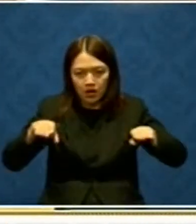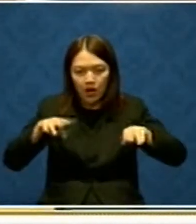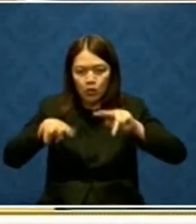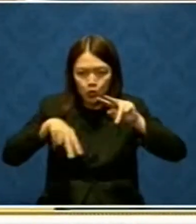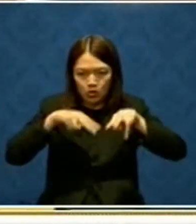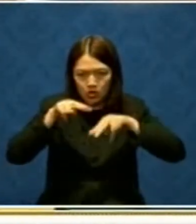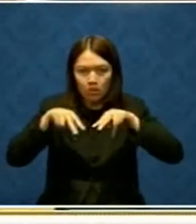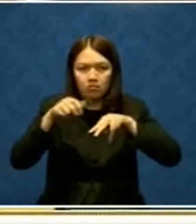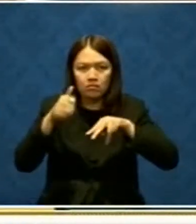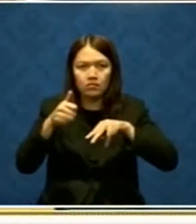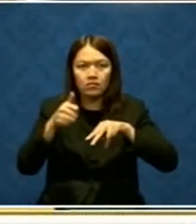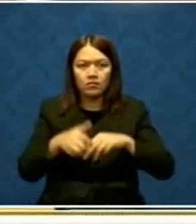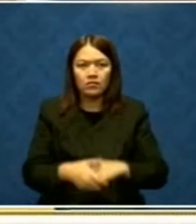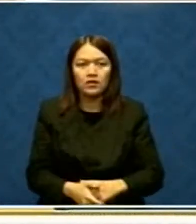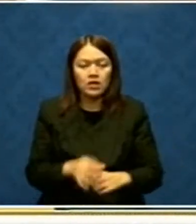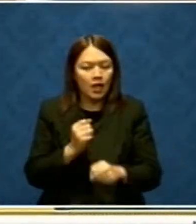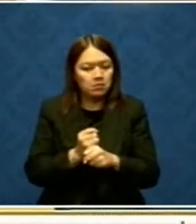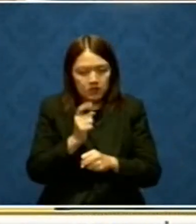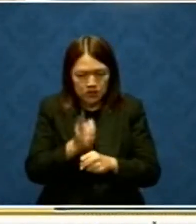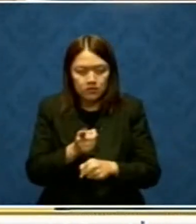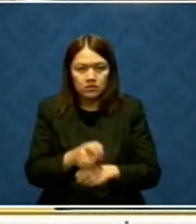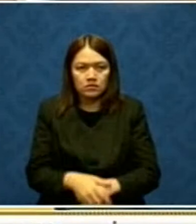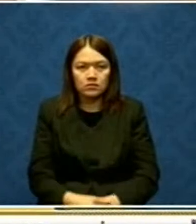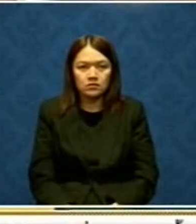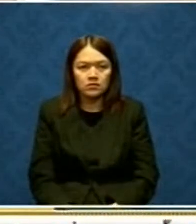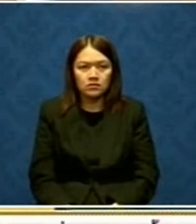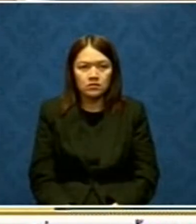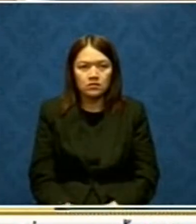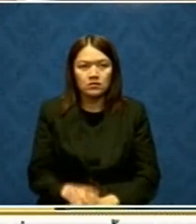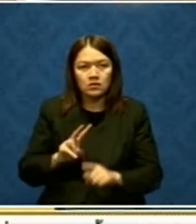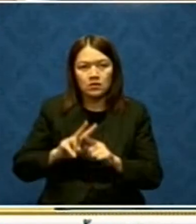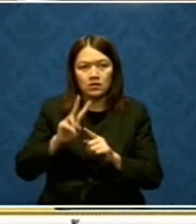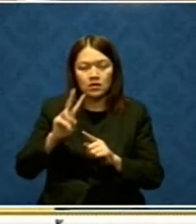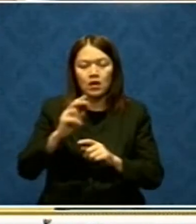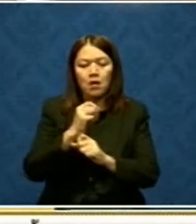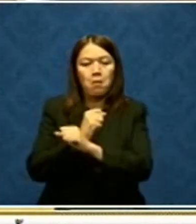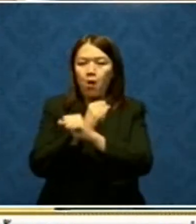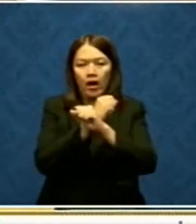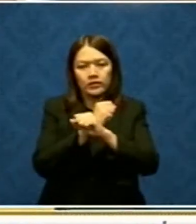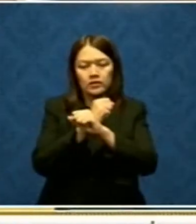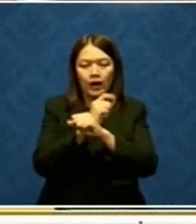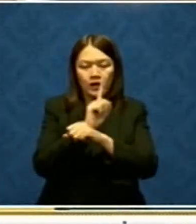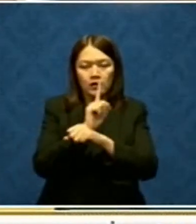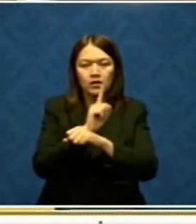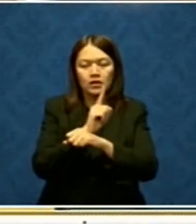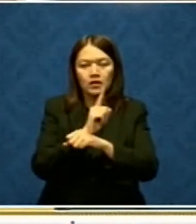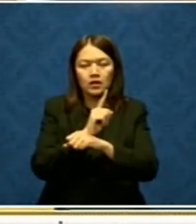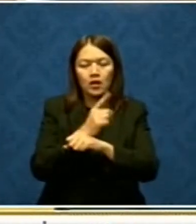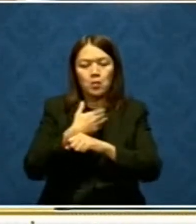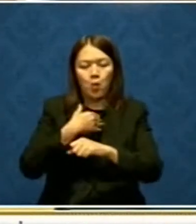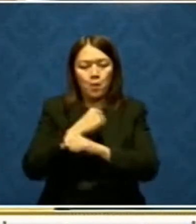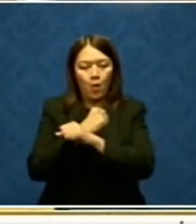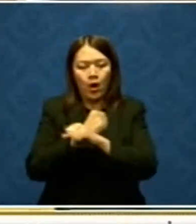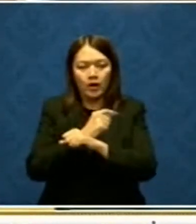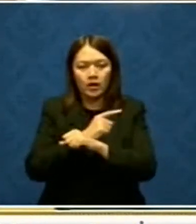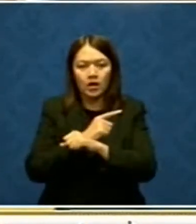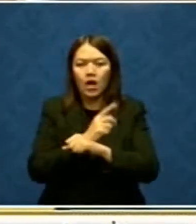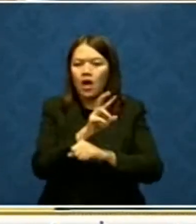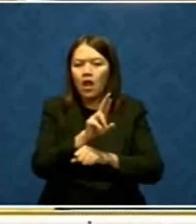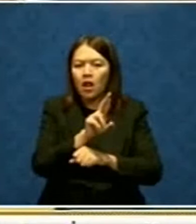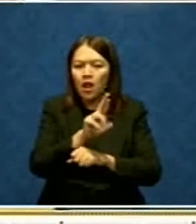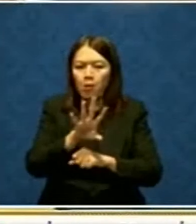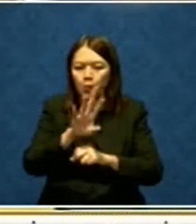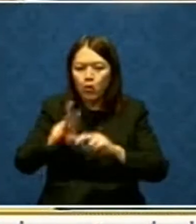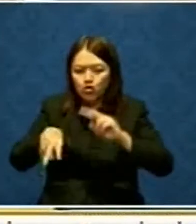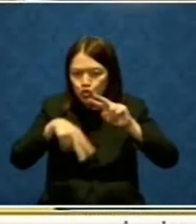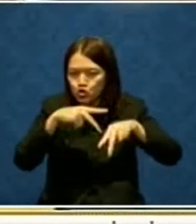นได้ทางหนึ่งเราเอาจริงอันที่2นี่คือการป้องกันและต่อไปนี้ผมก็ให้รื้อฟื้นระบบตร